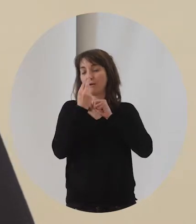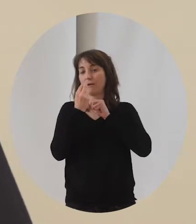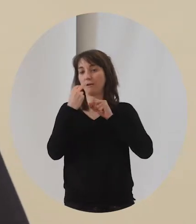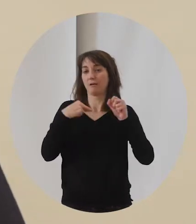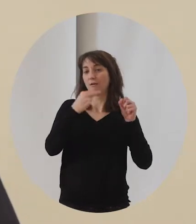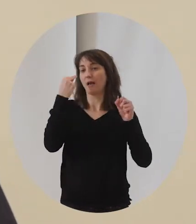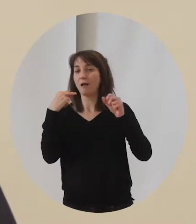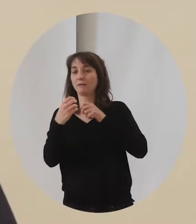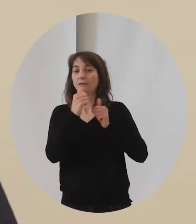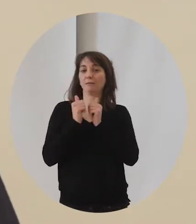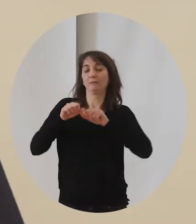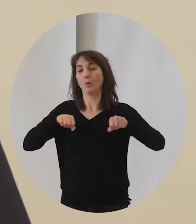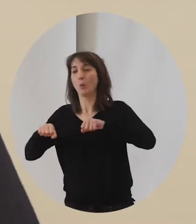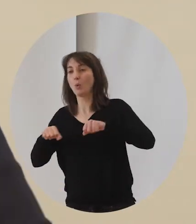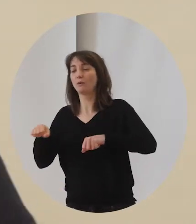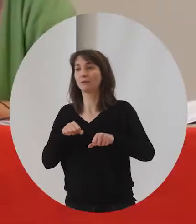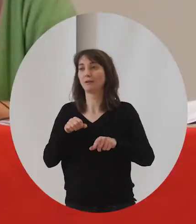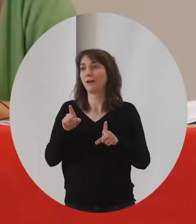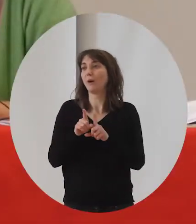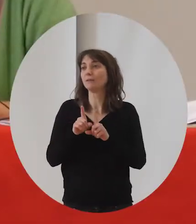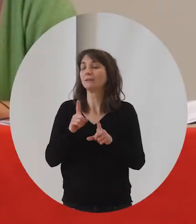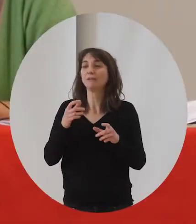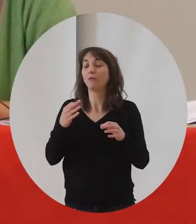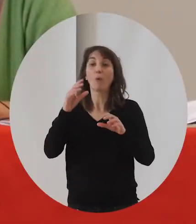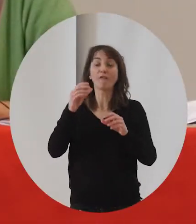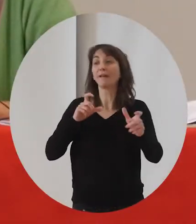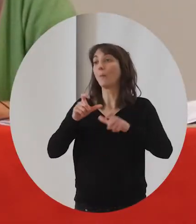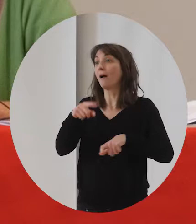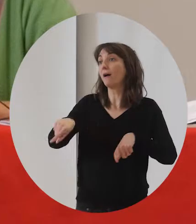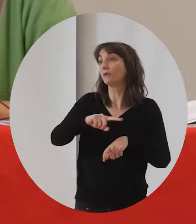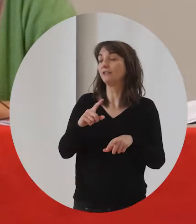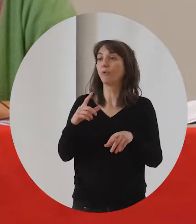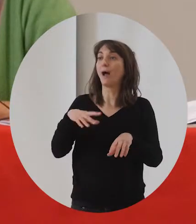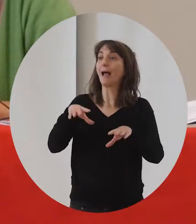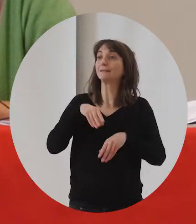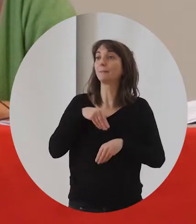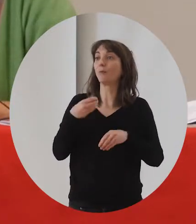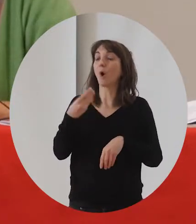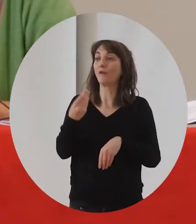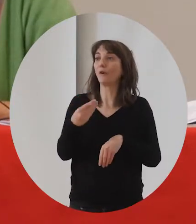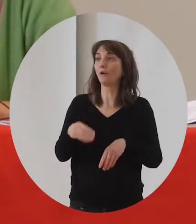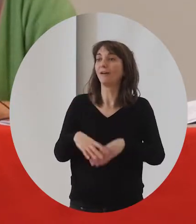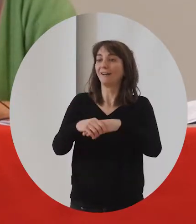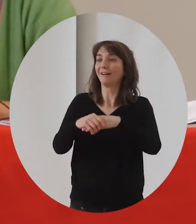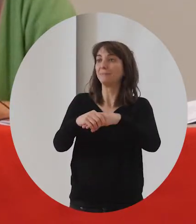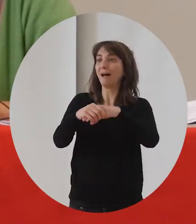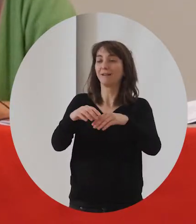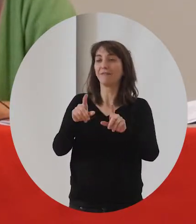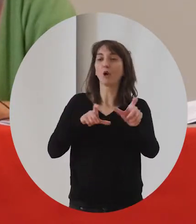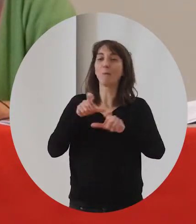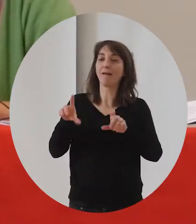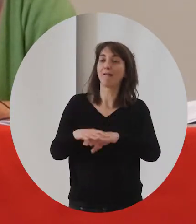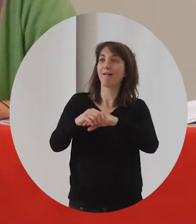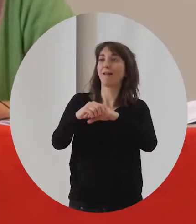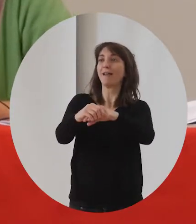l'école de donner la main à son camarade. Par exemple, tu parlais des escaliers pour descendre les escaliers, parce que souvent les institutrices ou les